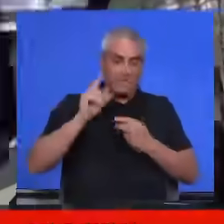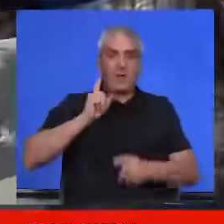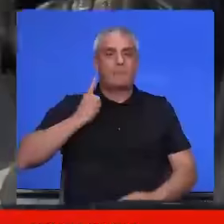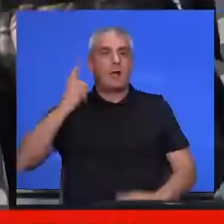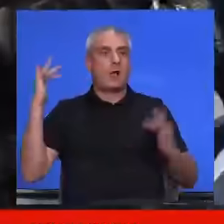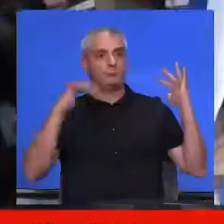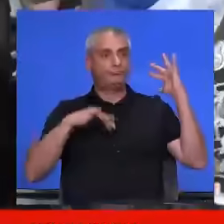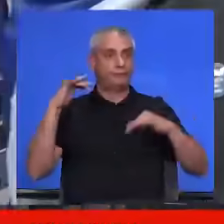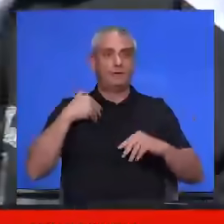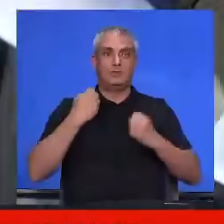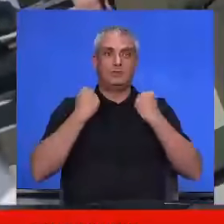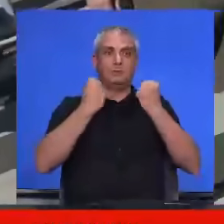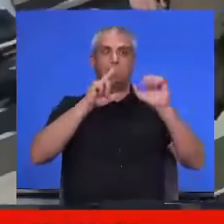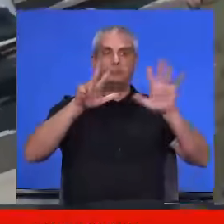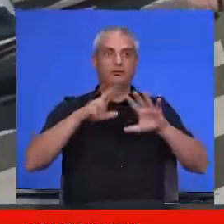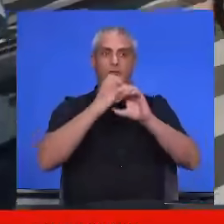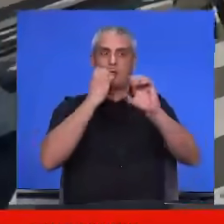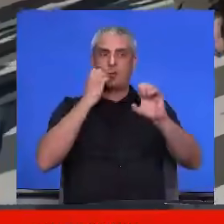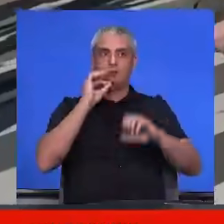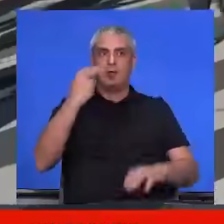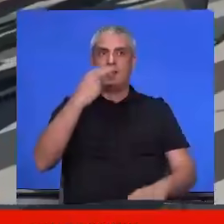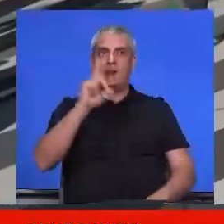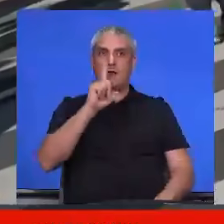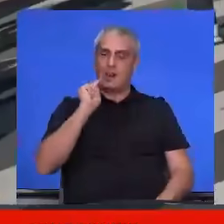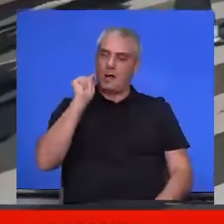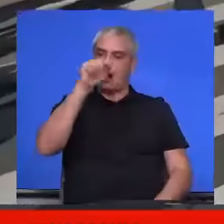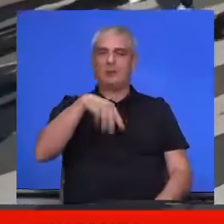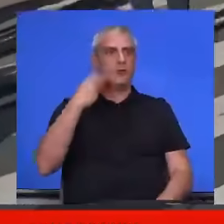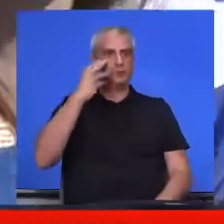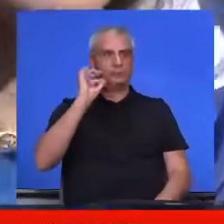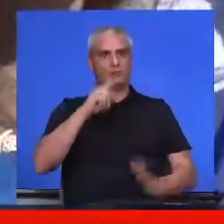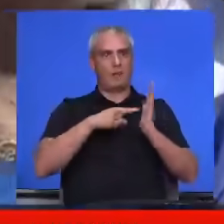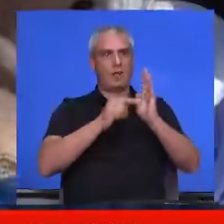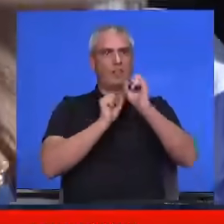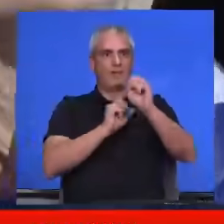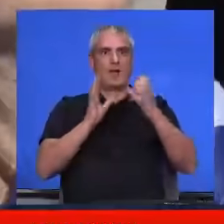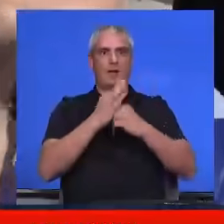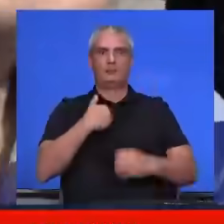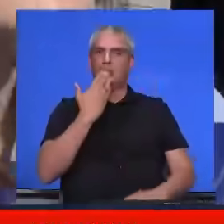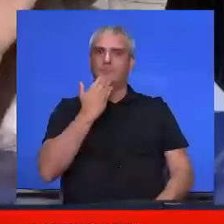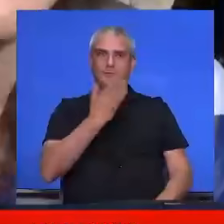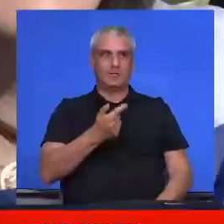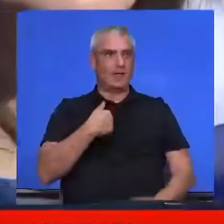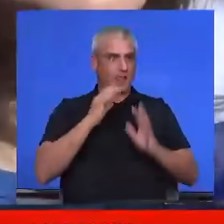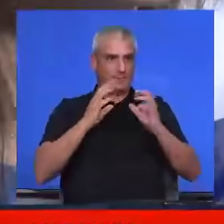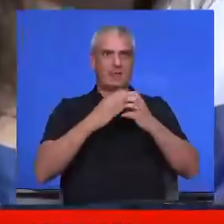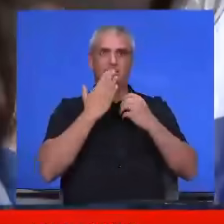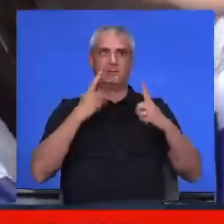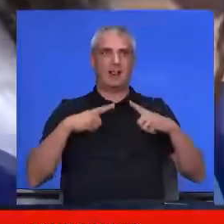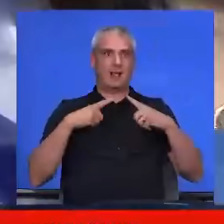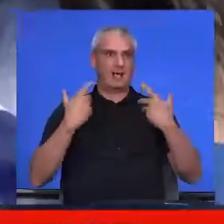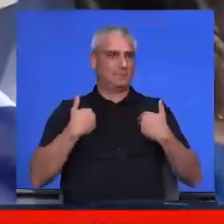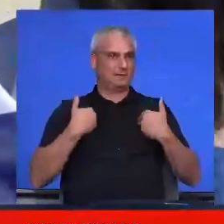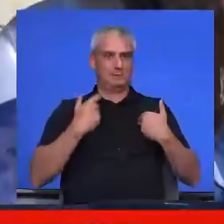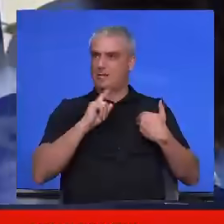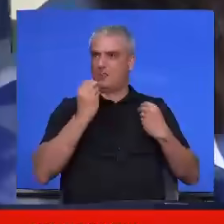8 שעות עם אוטובוס של הלל עד לפה לוושינגטון בשביל להראות תמיכה לעם שלי בישראל. על אמת, עם ישראל חי. זה לא משהו שאי פעם אמרתי ביום